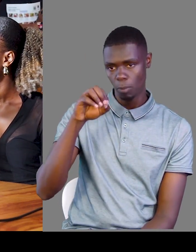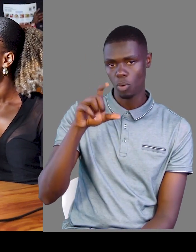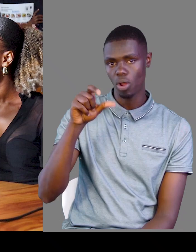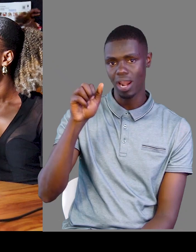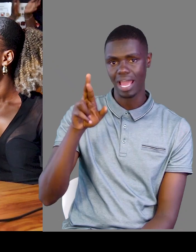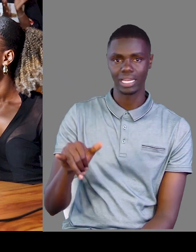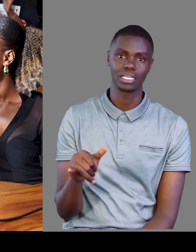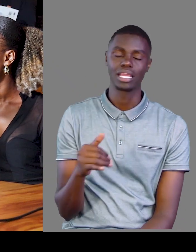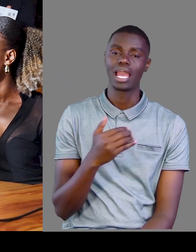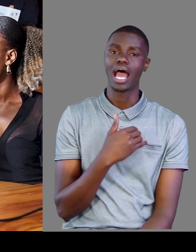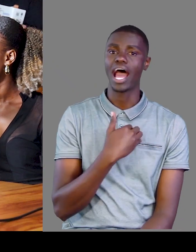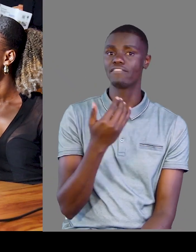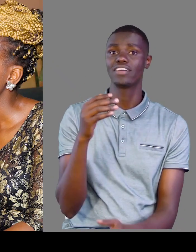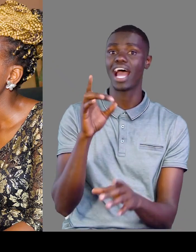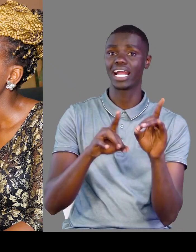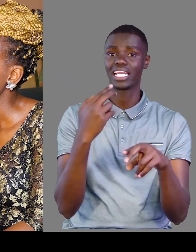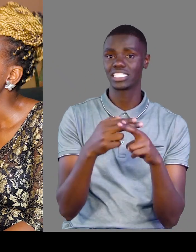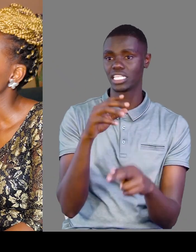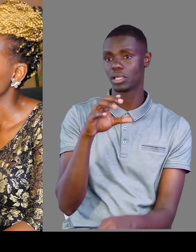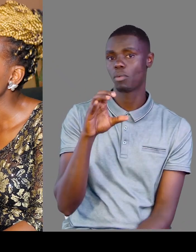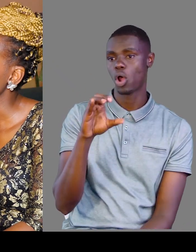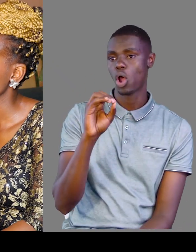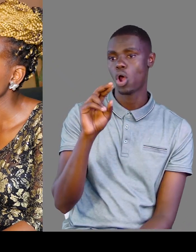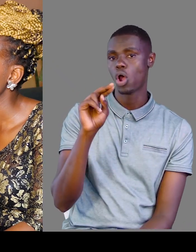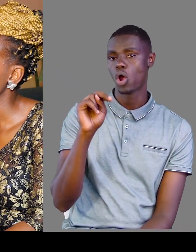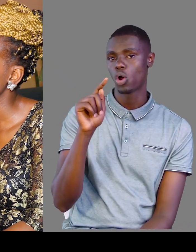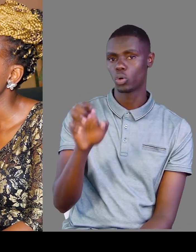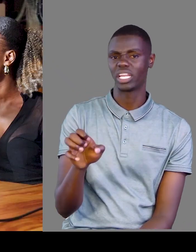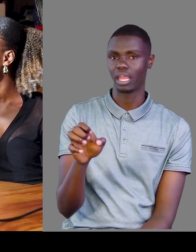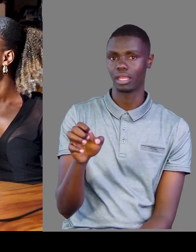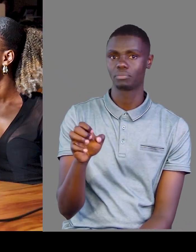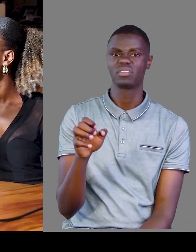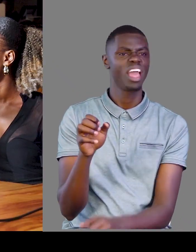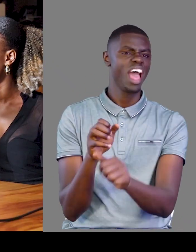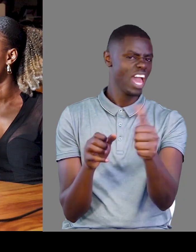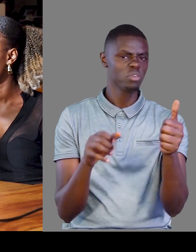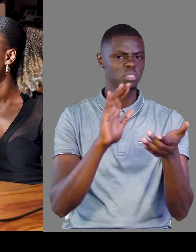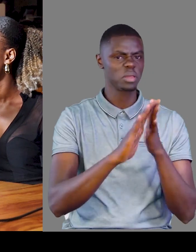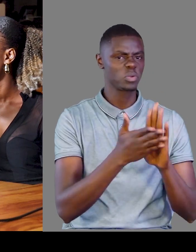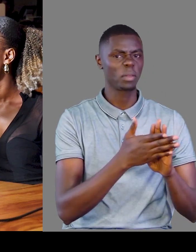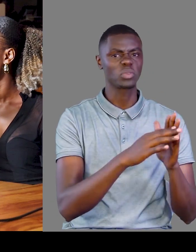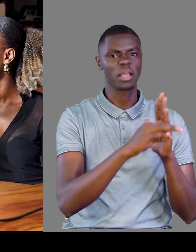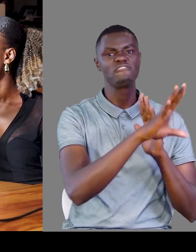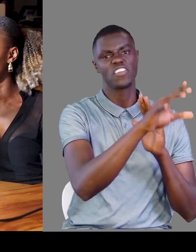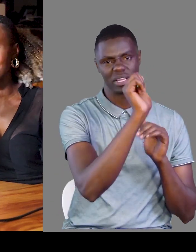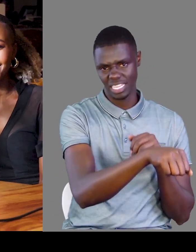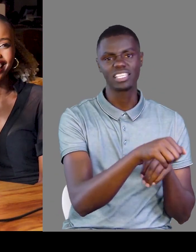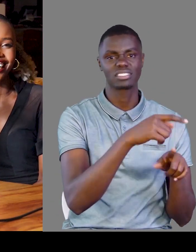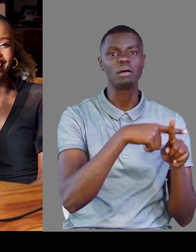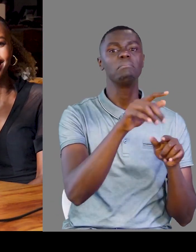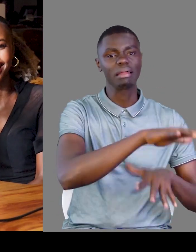kuna dance inaitwa konte. Hiyo ndio wazungu wanapenda. Hizi zingine zitafanya ukuwe celeb, wademu wa kulike kwa Kenya.